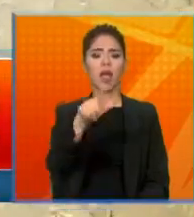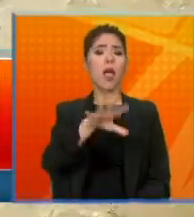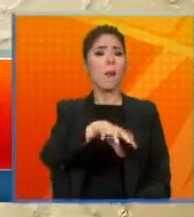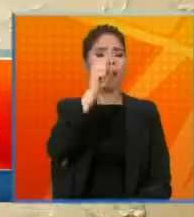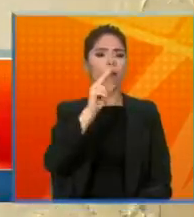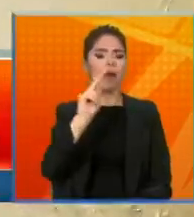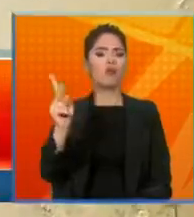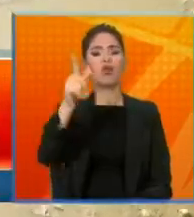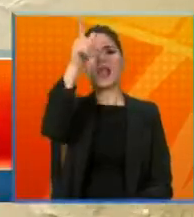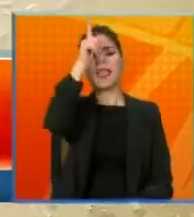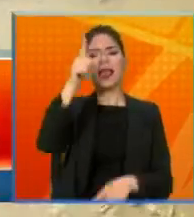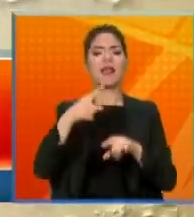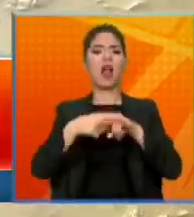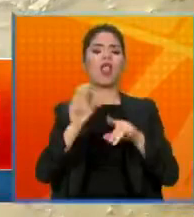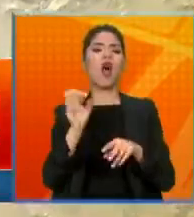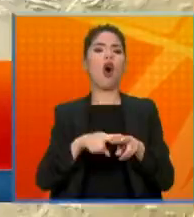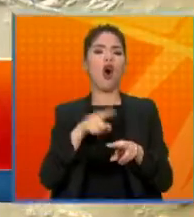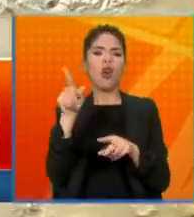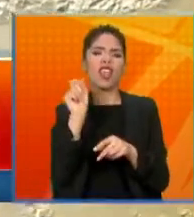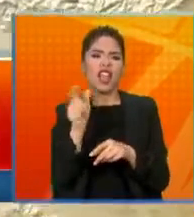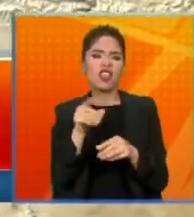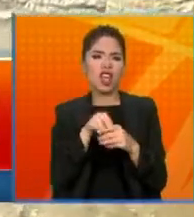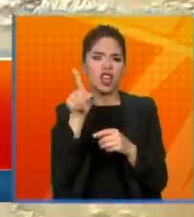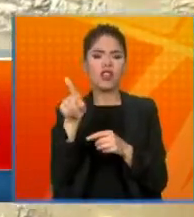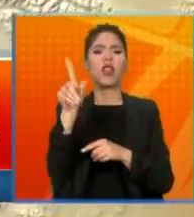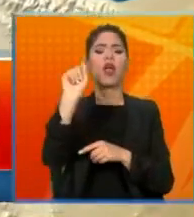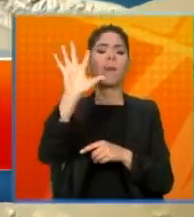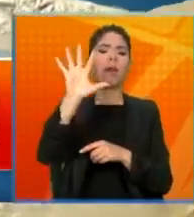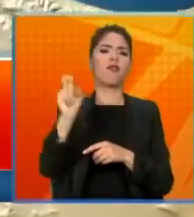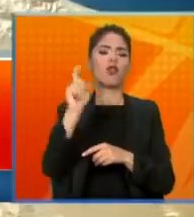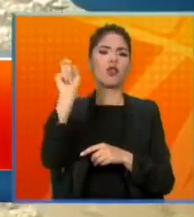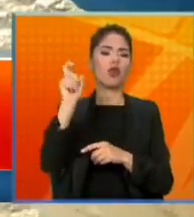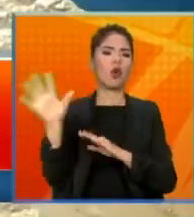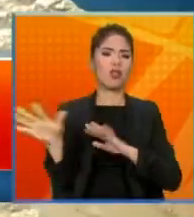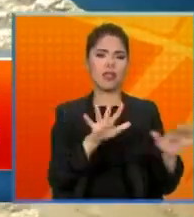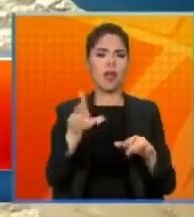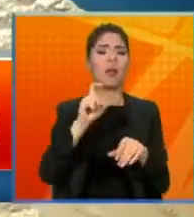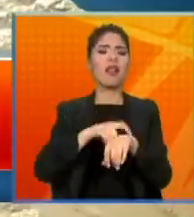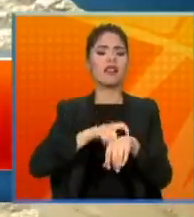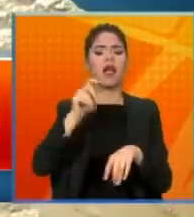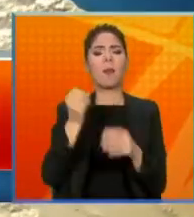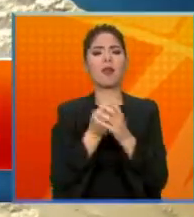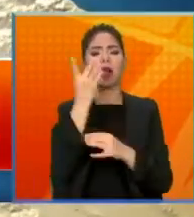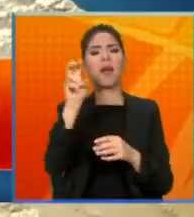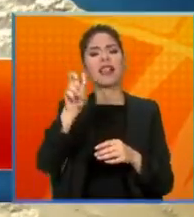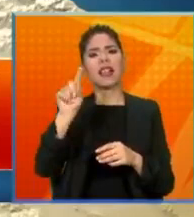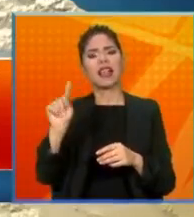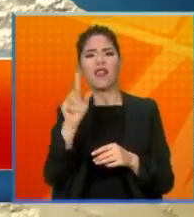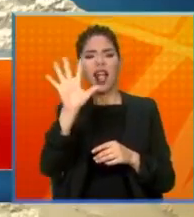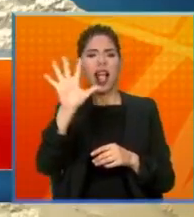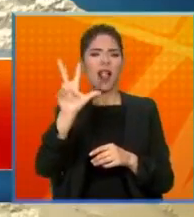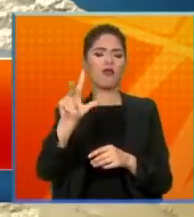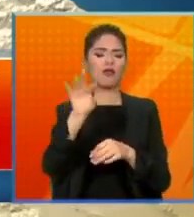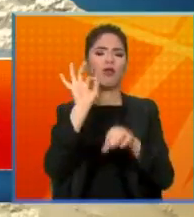Merkez üssü İran'ın Hoy kenti olan 5,9 büyüklüğündeki deprem sabah saat 8.52'de meydana geldi. Şiddetli